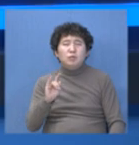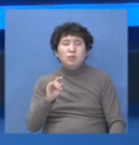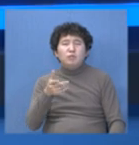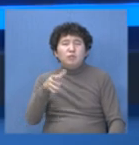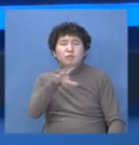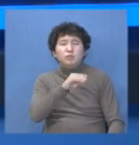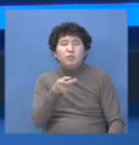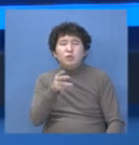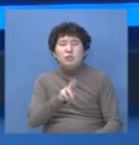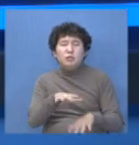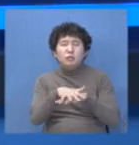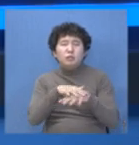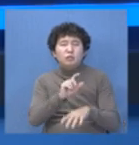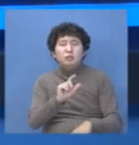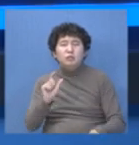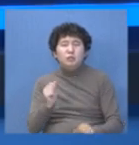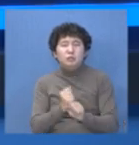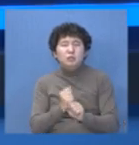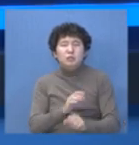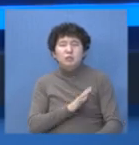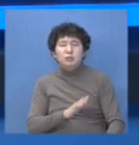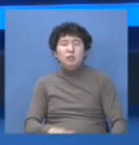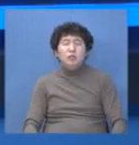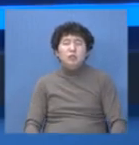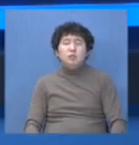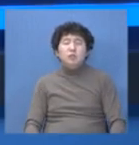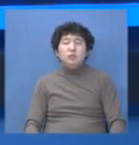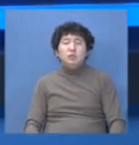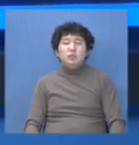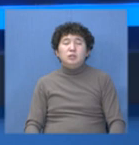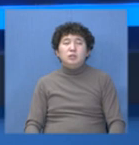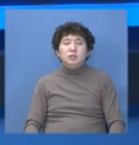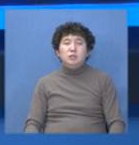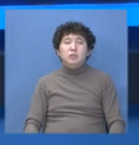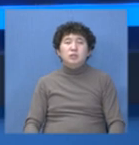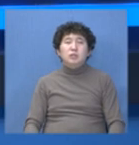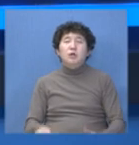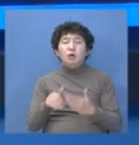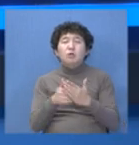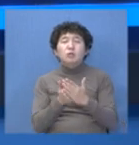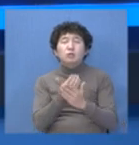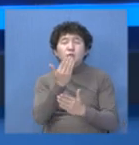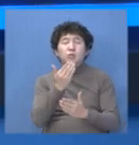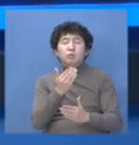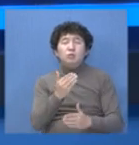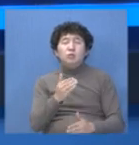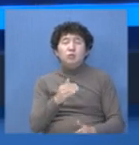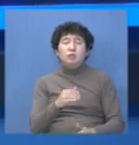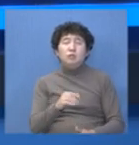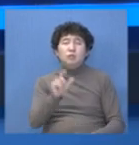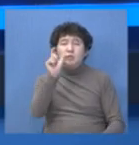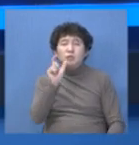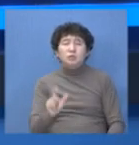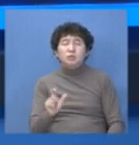Тақырыпты жалғастырамыз. Жалпыұлттық социал-демократиялық партиясынан президенттікке кандидат Нұрлан Әуесбаев орталық сайлау комиссиясына құжаттарын